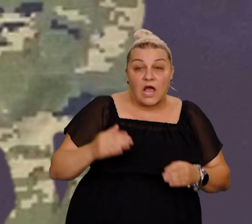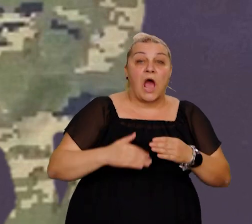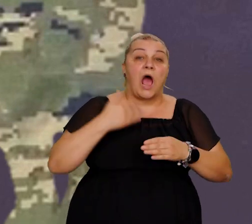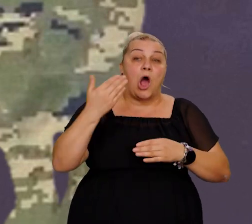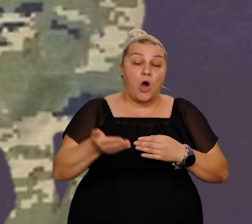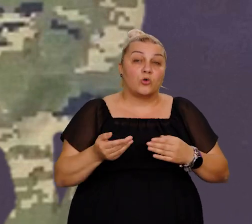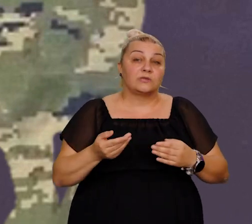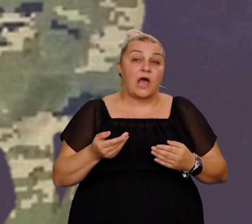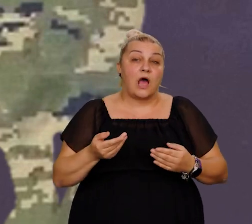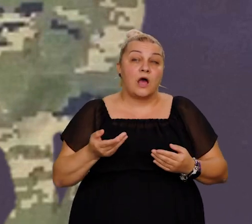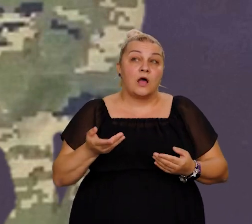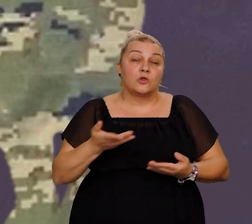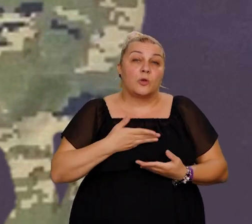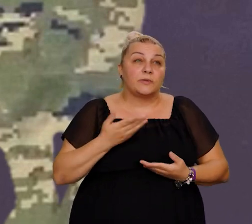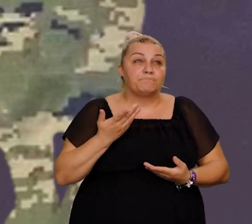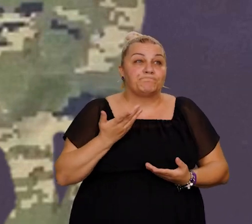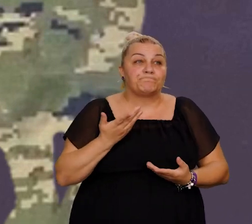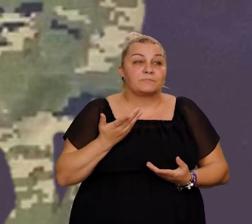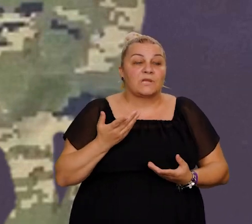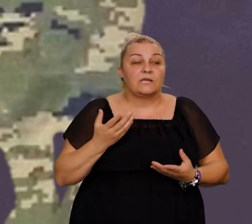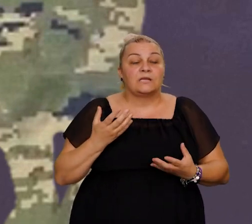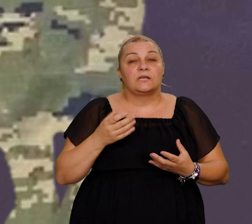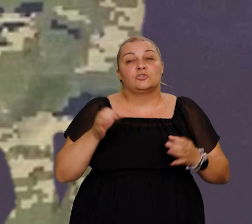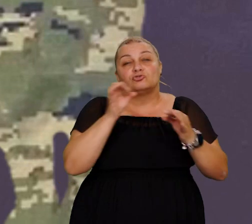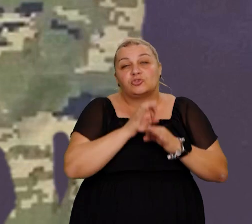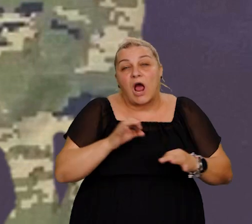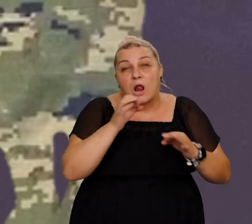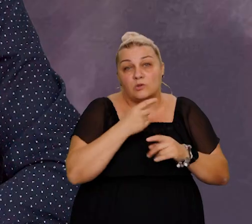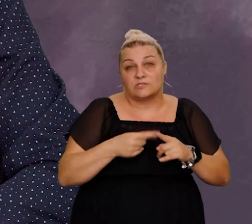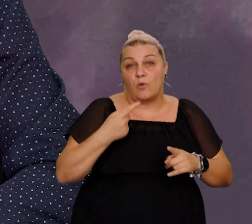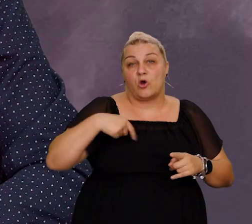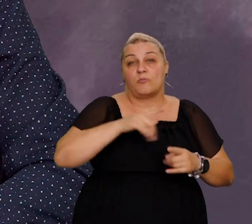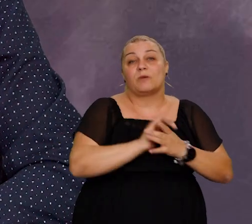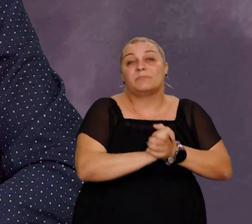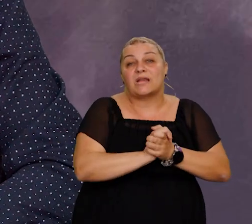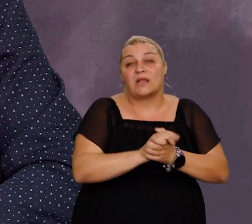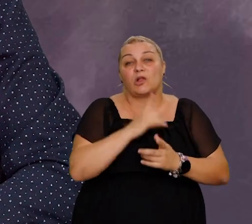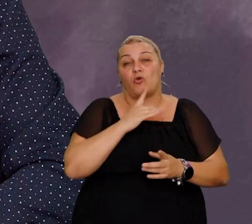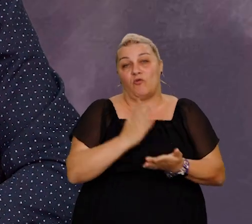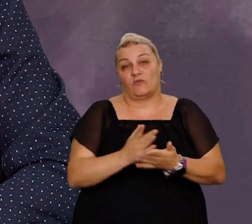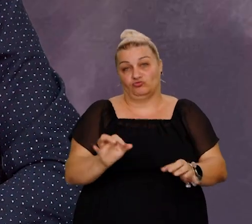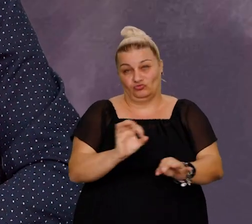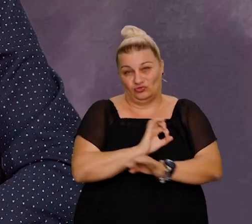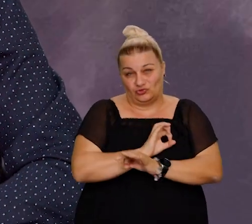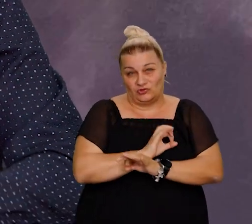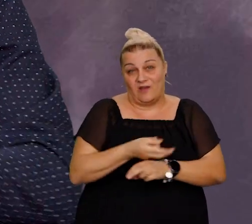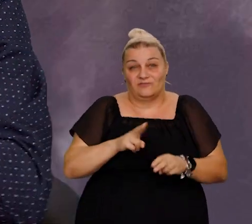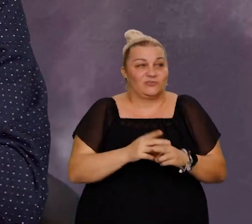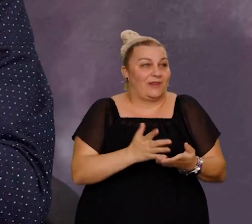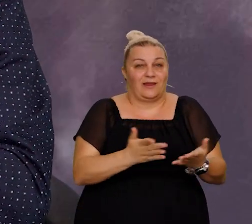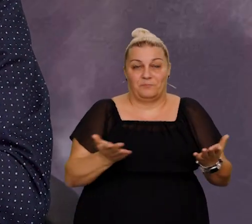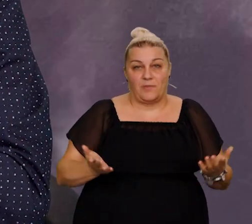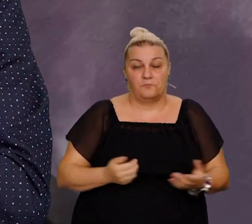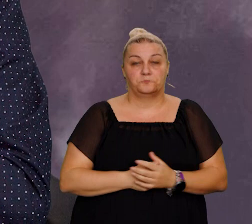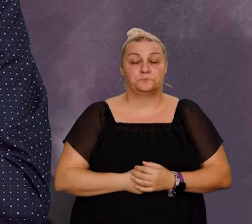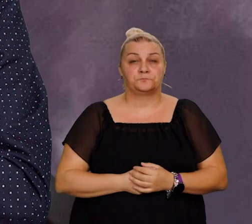budi jednu sjetu i jednu, kako bi rekao, jednu žalost za prijateljima kojih više nema. Da, Kadro, vi